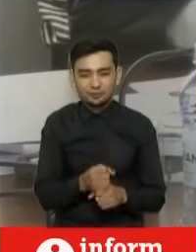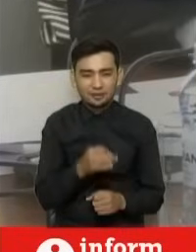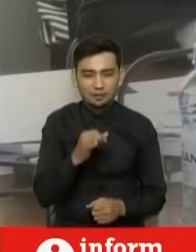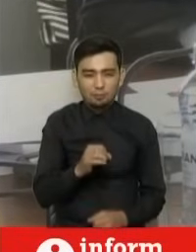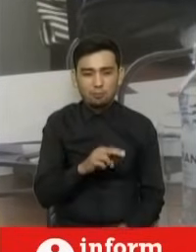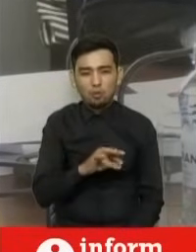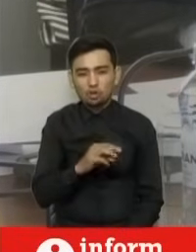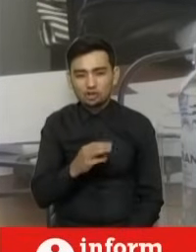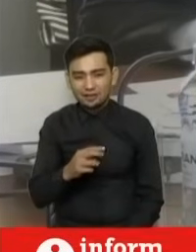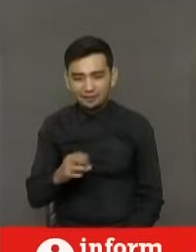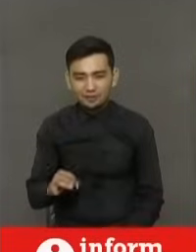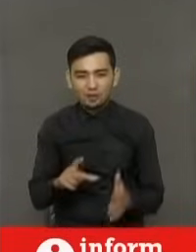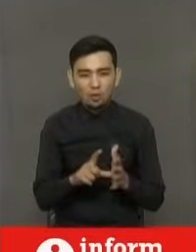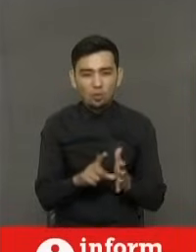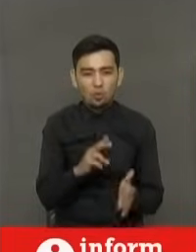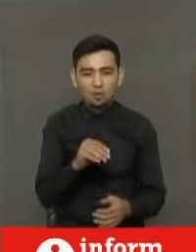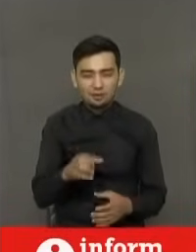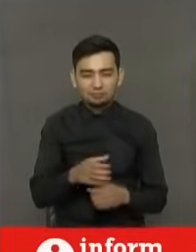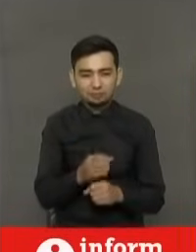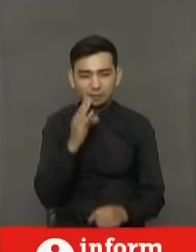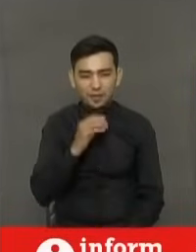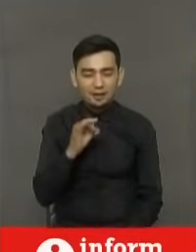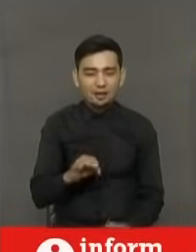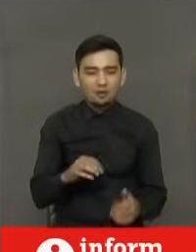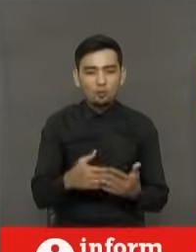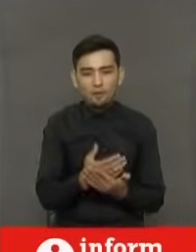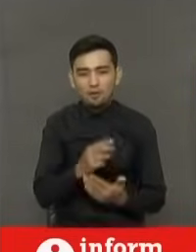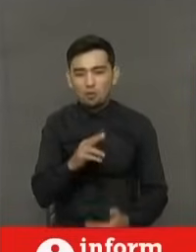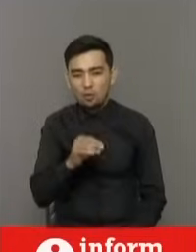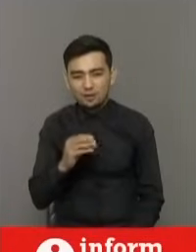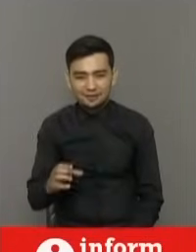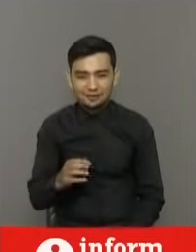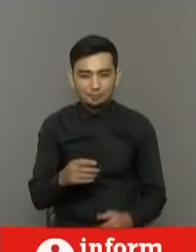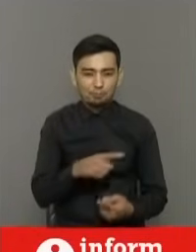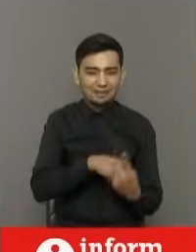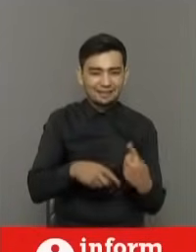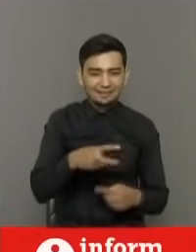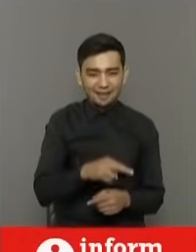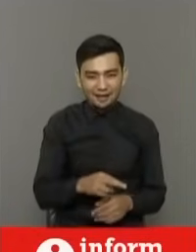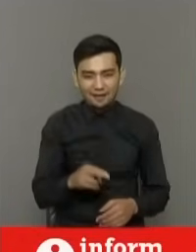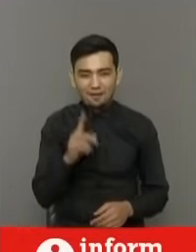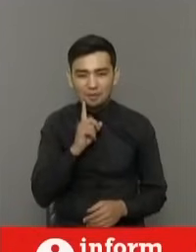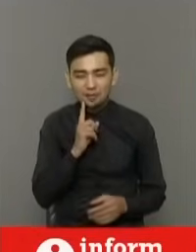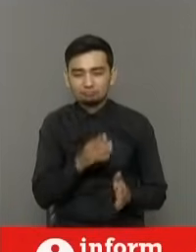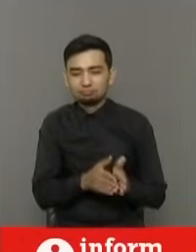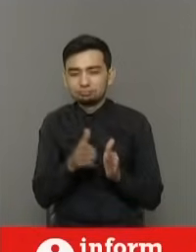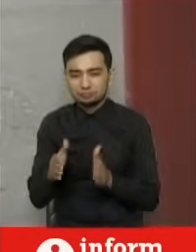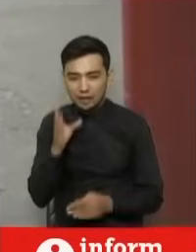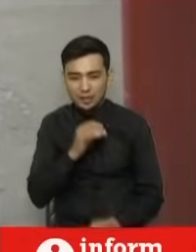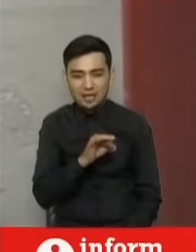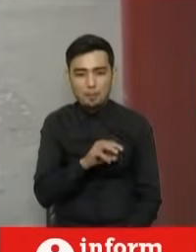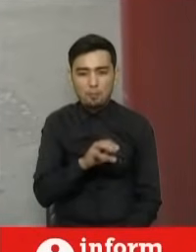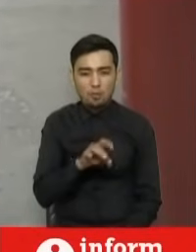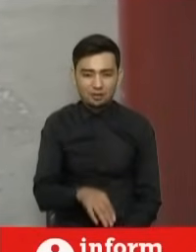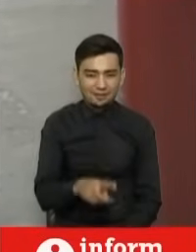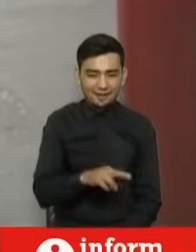пошлин в налоговом кодексе. Также проект нового кодекса подразумевает отсрочку для предпринимателей от уплаты НДС на импорт. Она будет